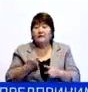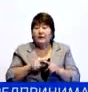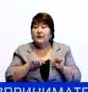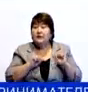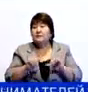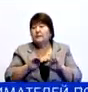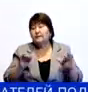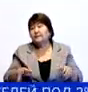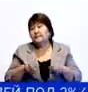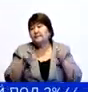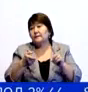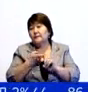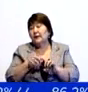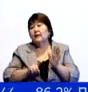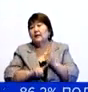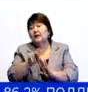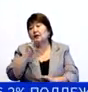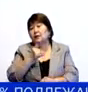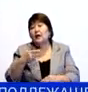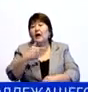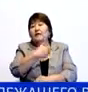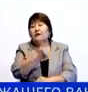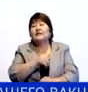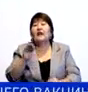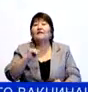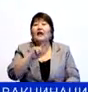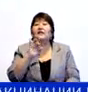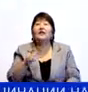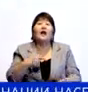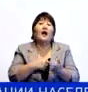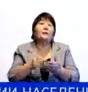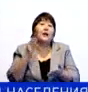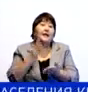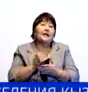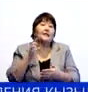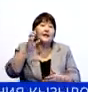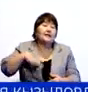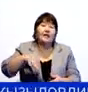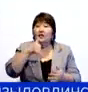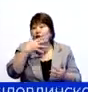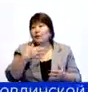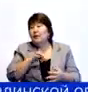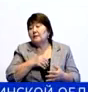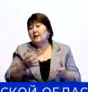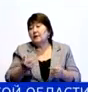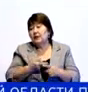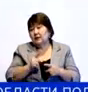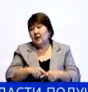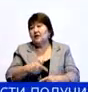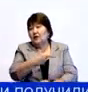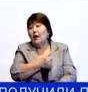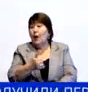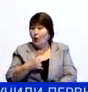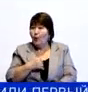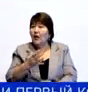детей от опасного вируса начались работы по вакцинации файтером отмечу что есть страны которые не могут себе позволить данную вакцину а